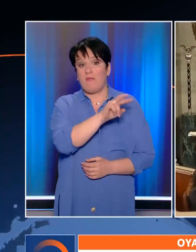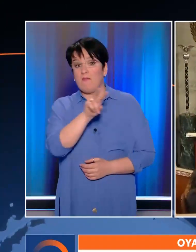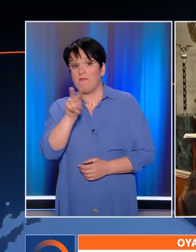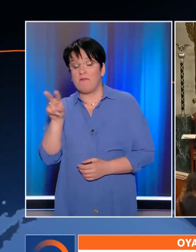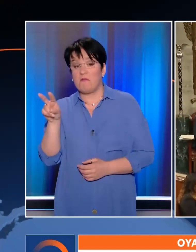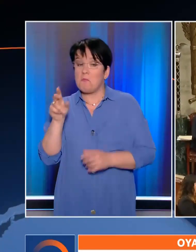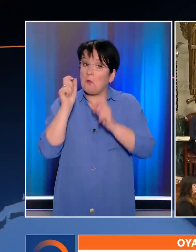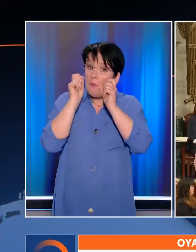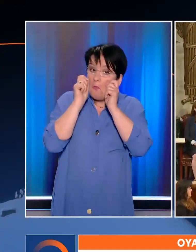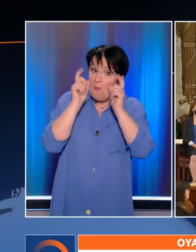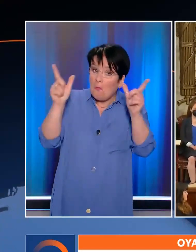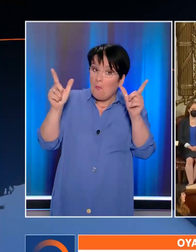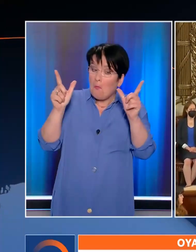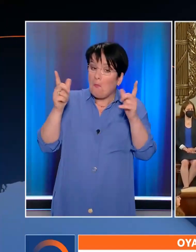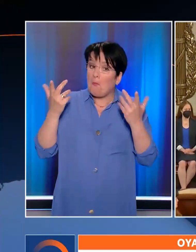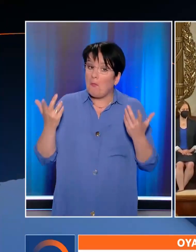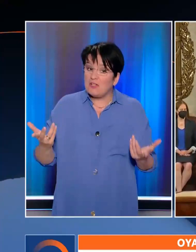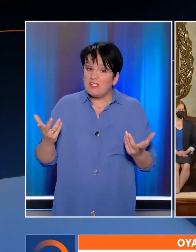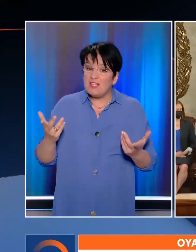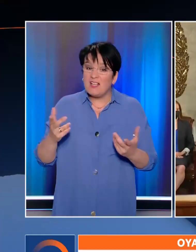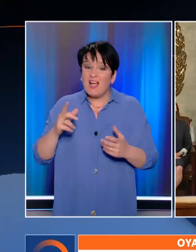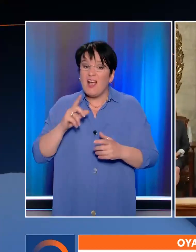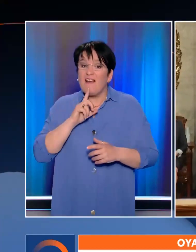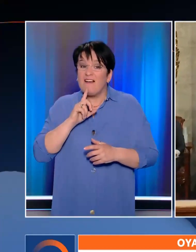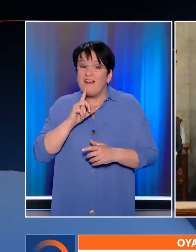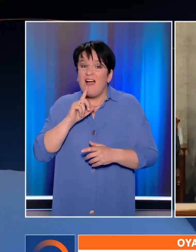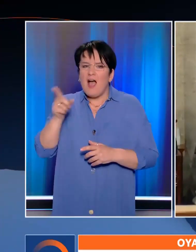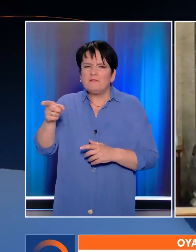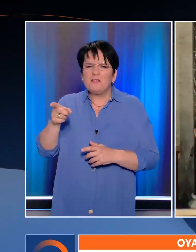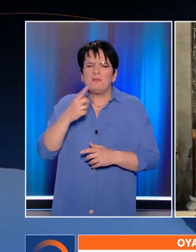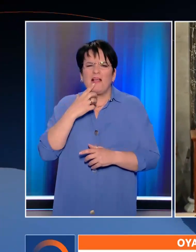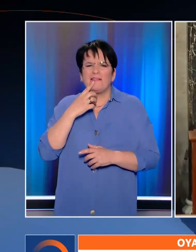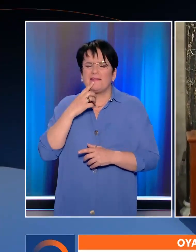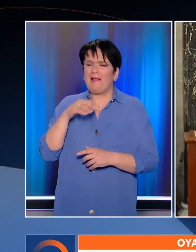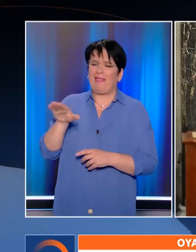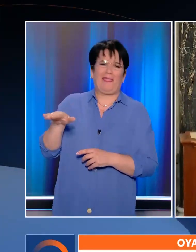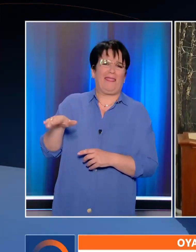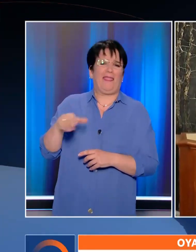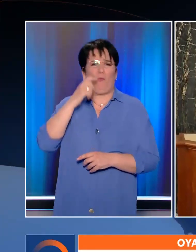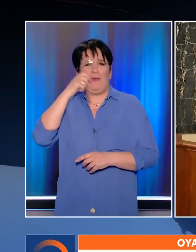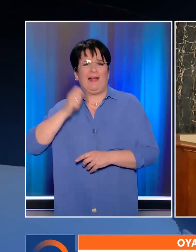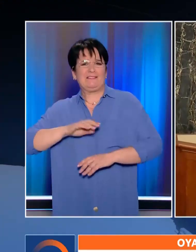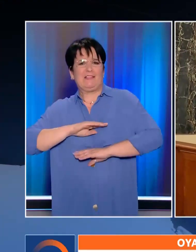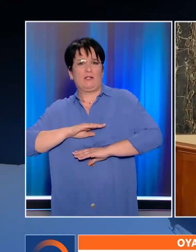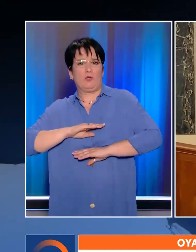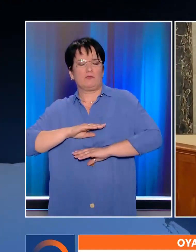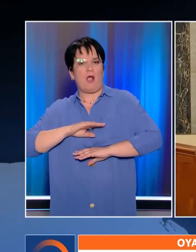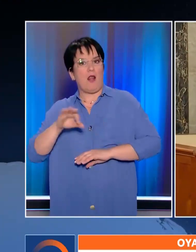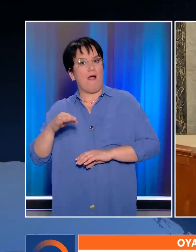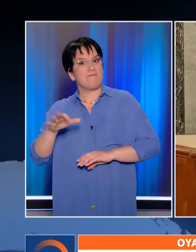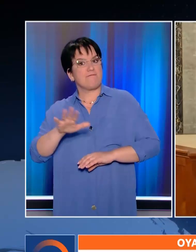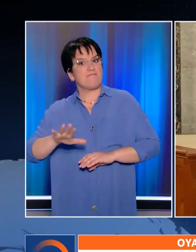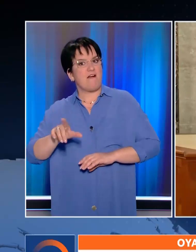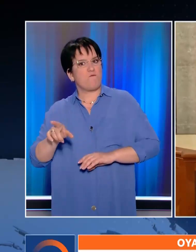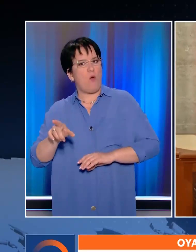την εντυπωσιακή νίκη εκείνου που δεν ήταν το φαβορί, που οφείλεται όχι στα